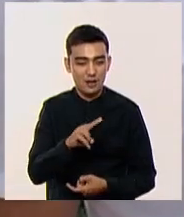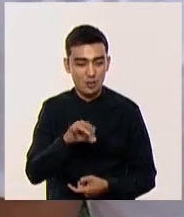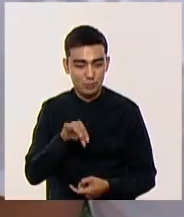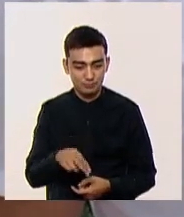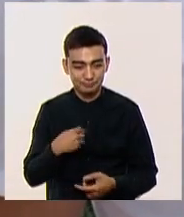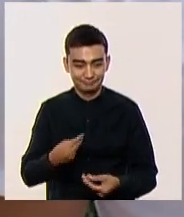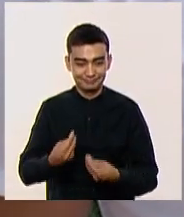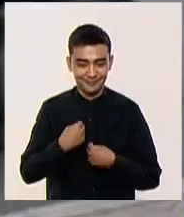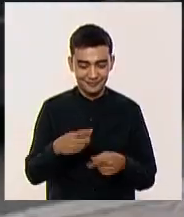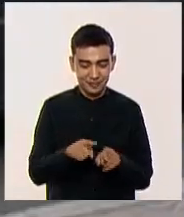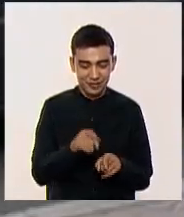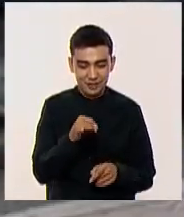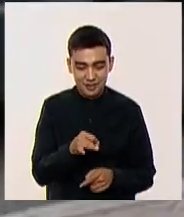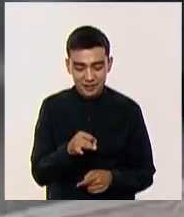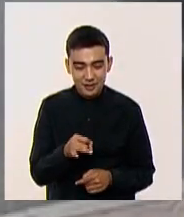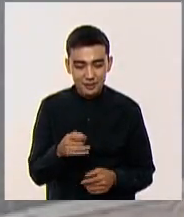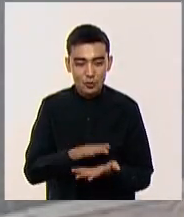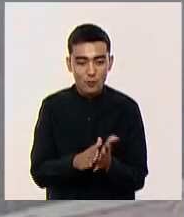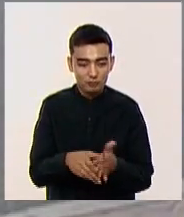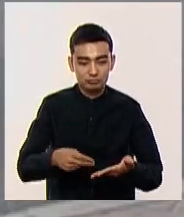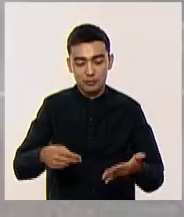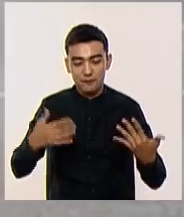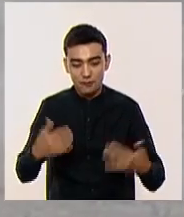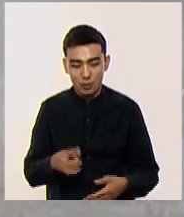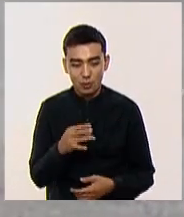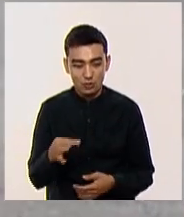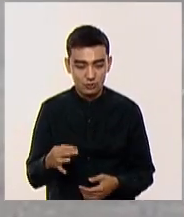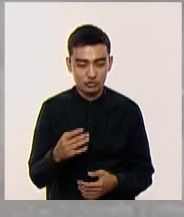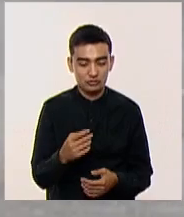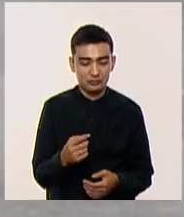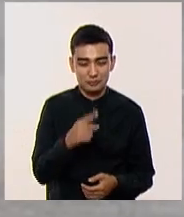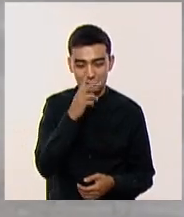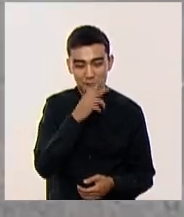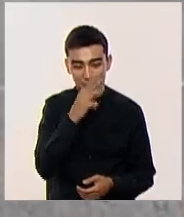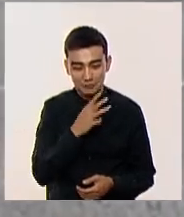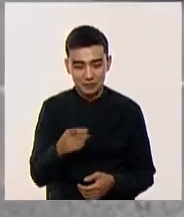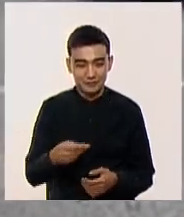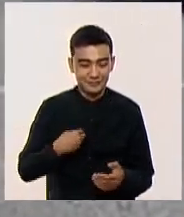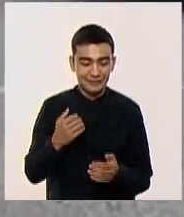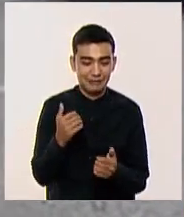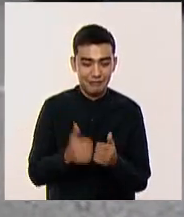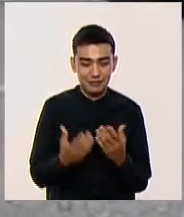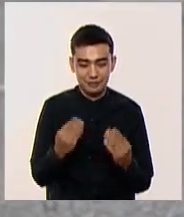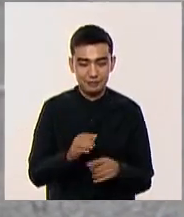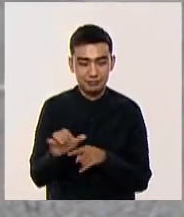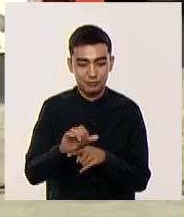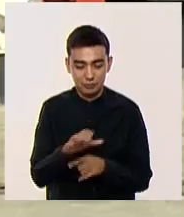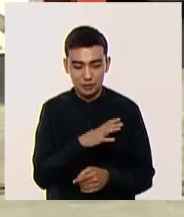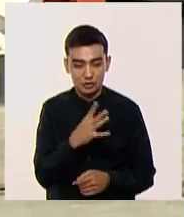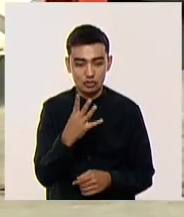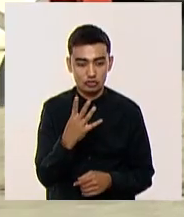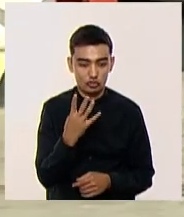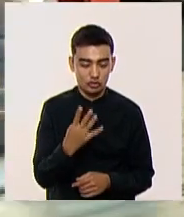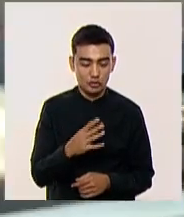С хозяином машины, как полагается, заключили договор. Однако через несколько месяцев ежедневных выплат, когда было внесено уже